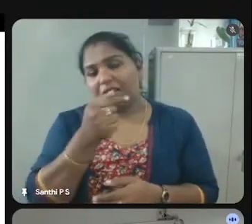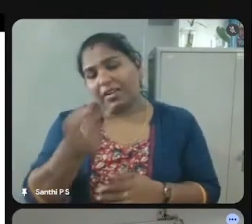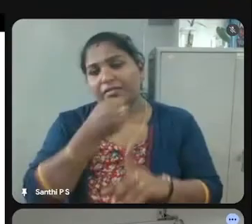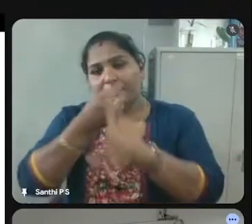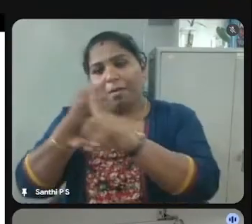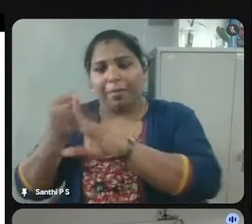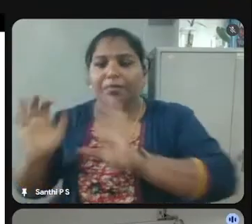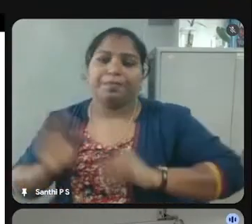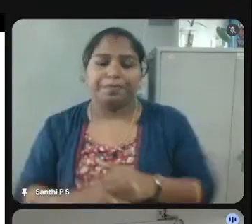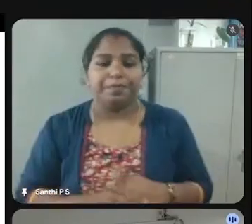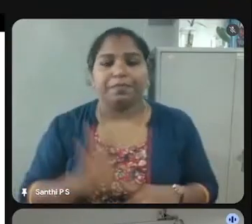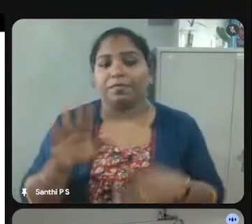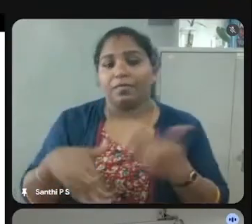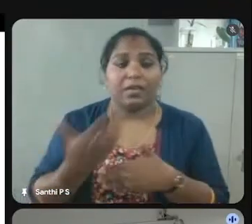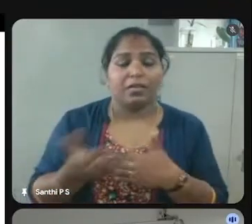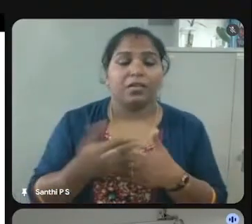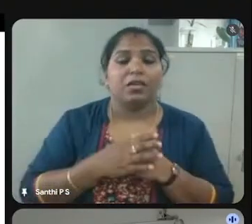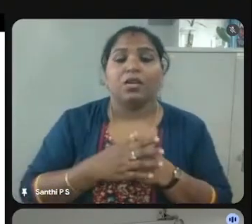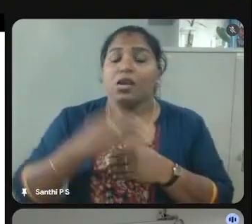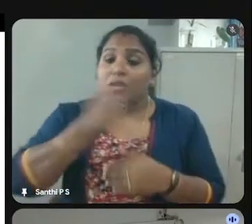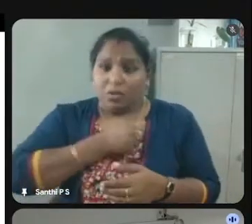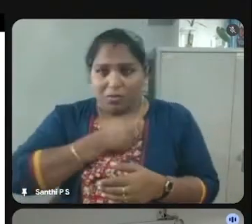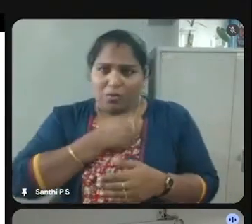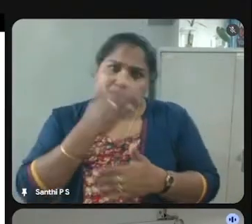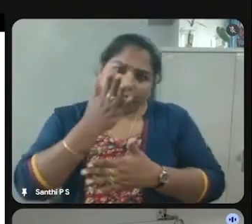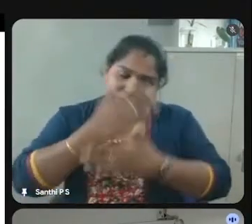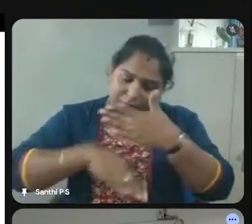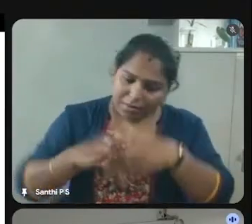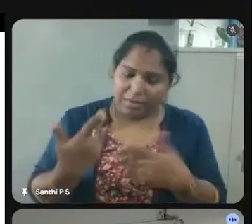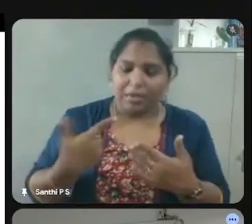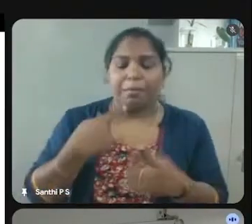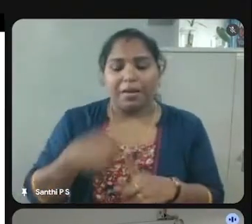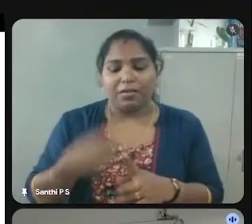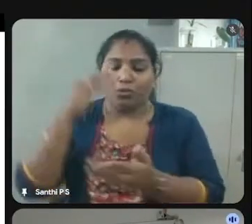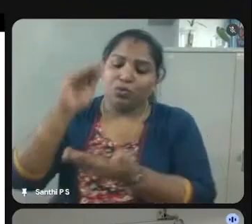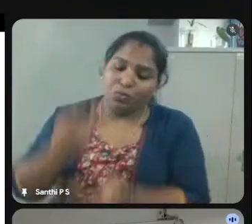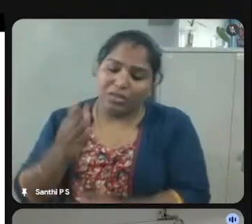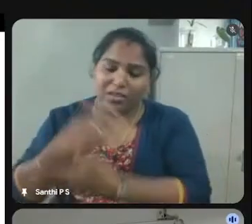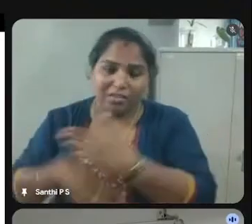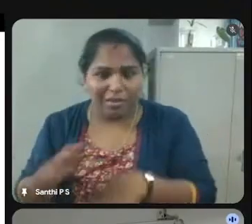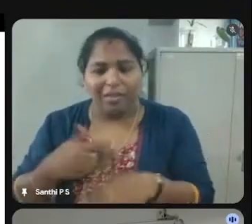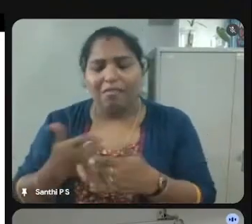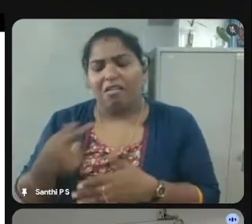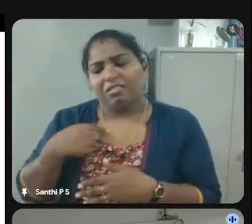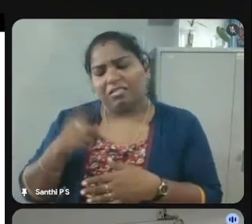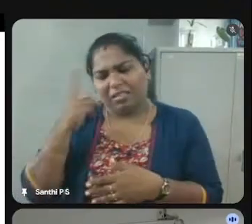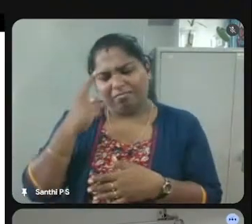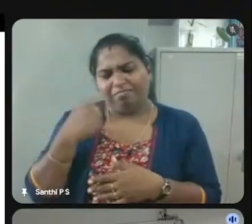തന്നെയാണ്. പിന്നെ സ്വന്തം ഭിന്നശേഷിയോ കുട്ടിയുടെ ഭിന്നശേഷിയോ കാരണം മാതാപിതാക്കൾക്ക് ഉണ്ടാകുന്ന കുറ്റബോധം തീർച്ചയായിട്ടും ഞാൻ